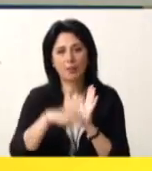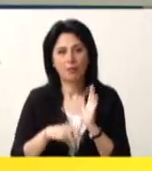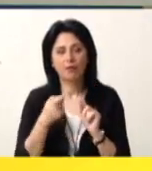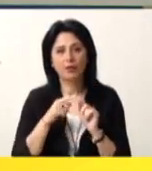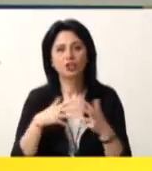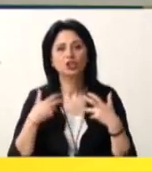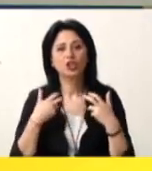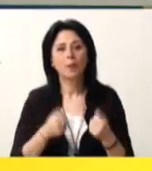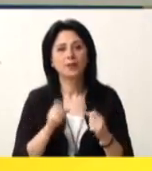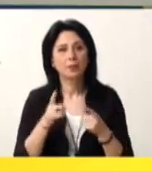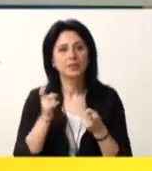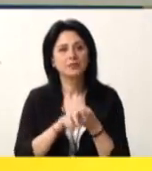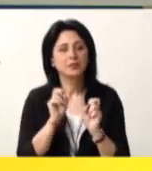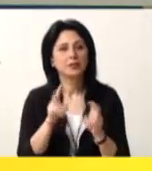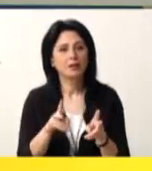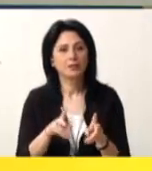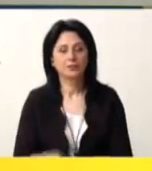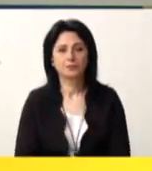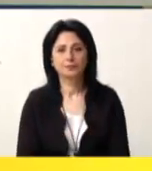მის ჯანმრთელობას, ჩვენ ზოგად ჯანმრთელობაში?